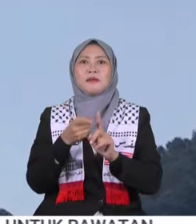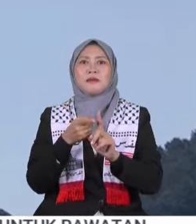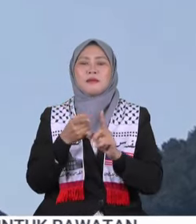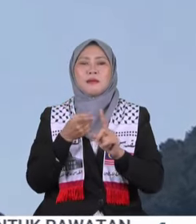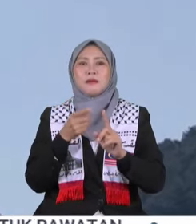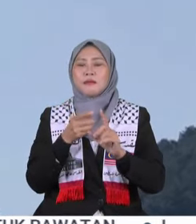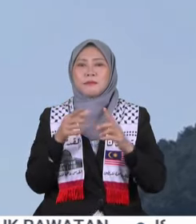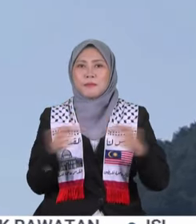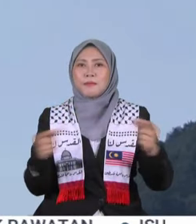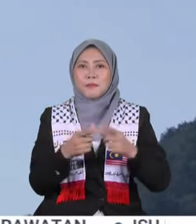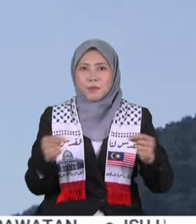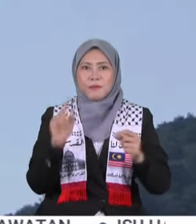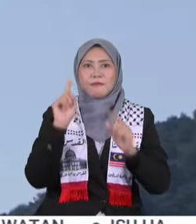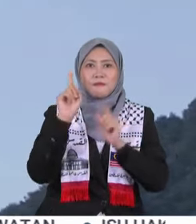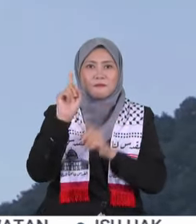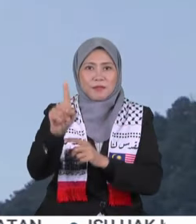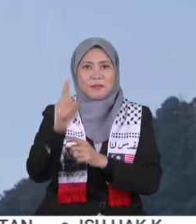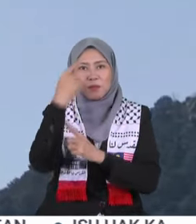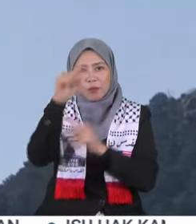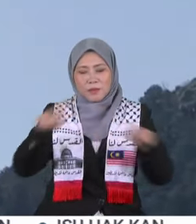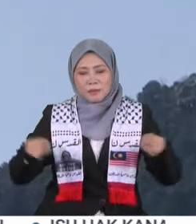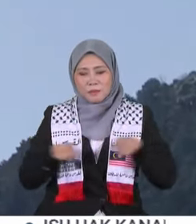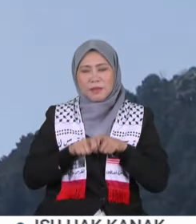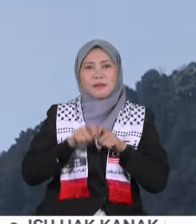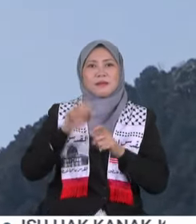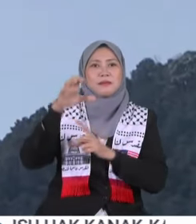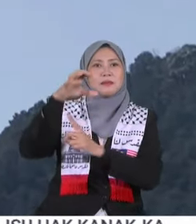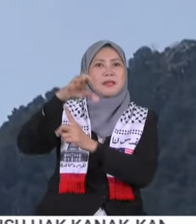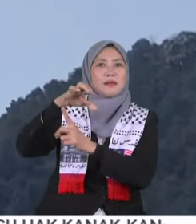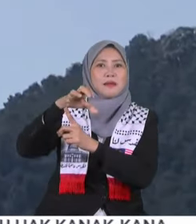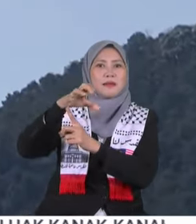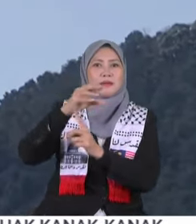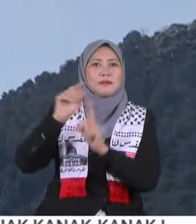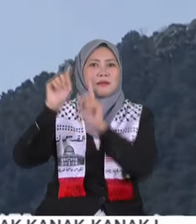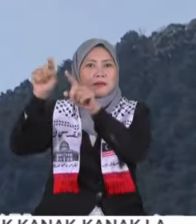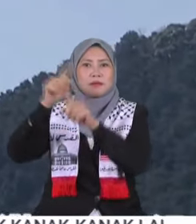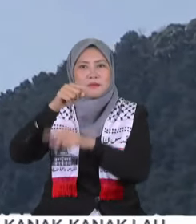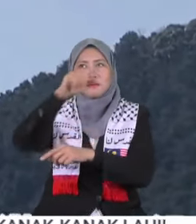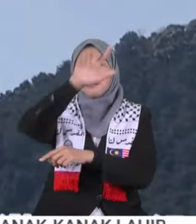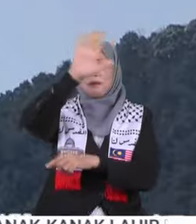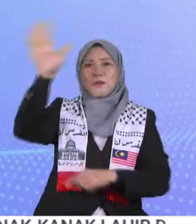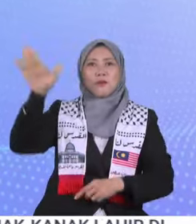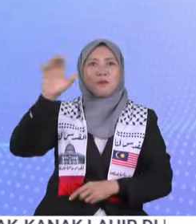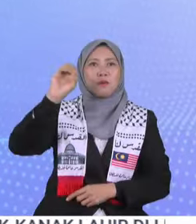pertama yang berjaya menempatkan satelit ke orbit.